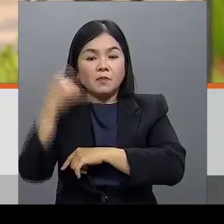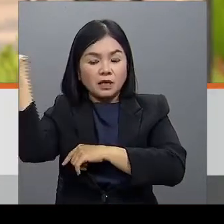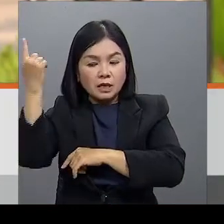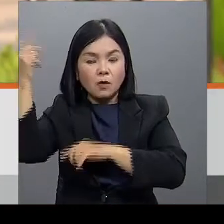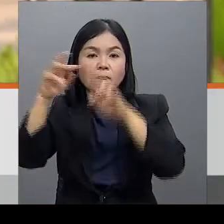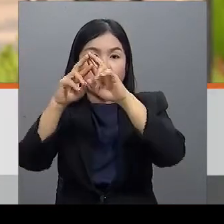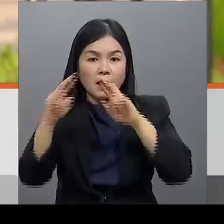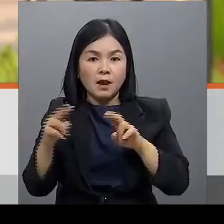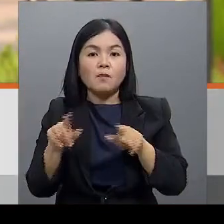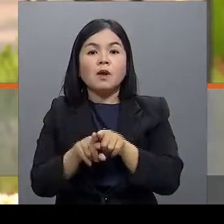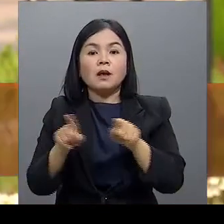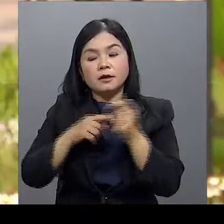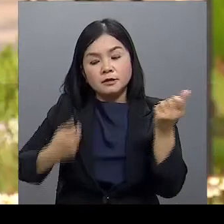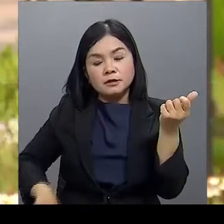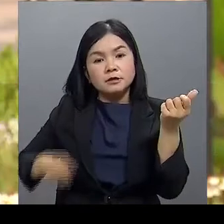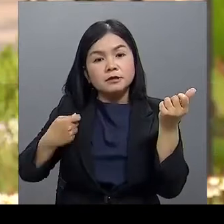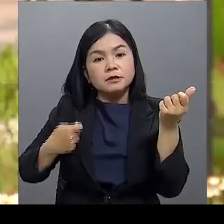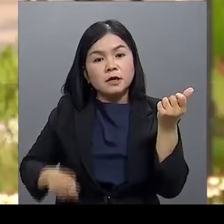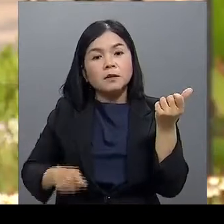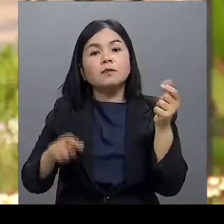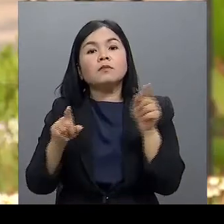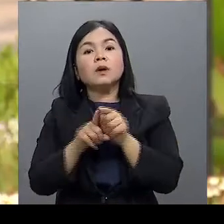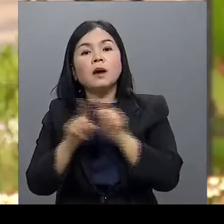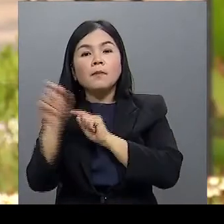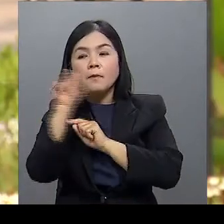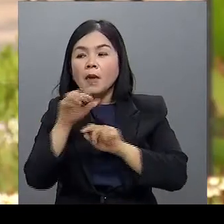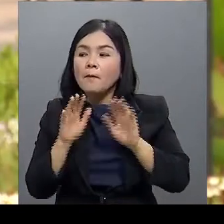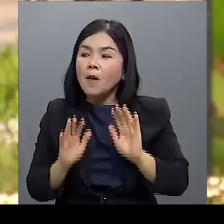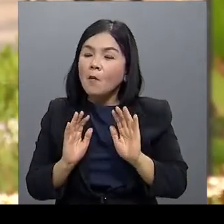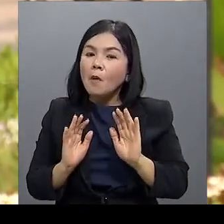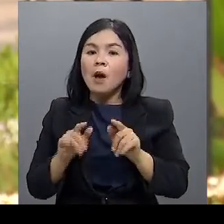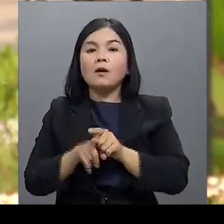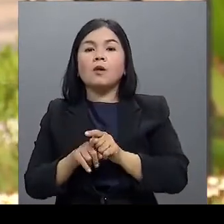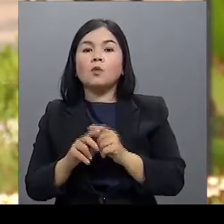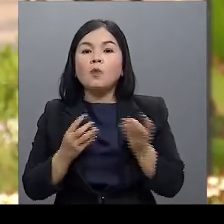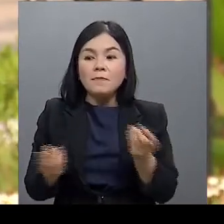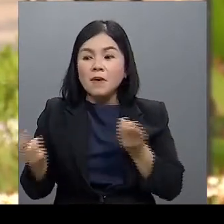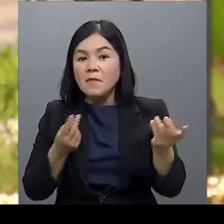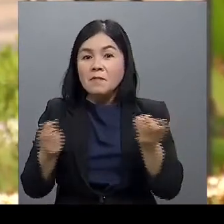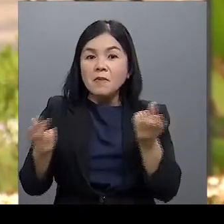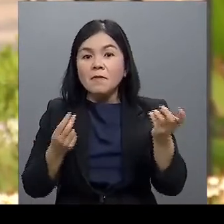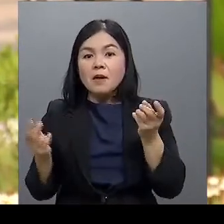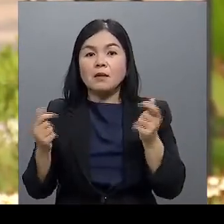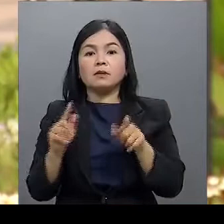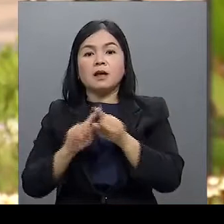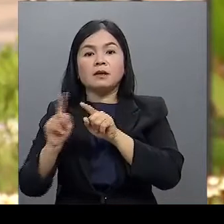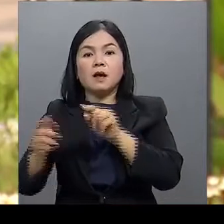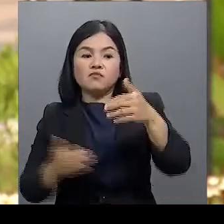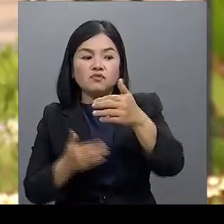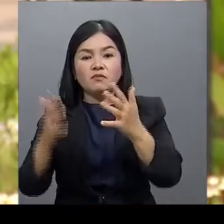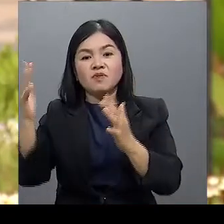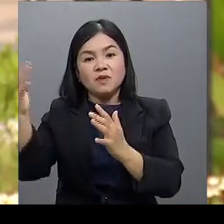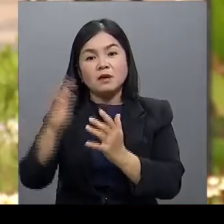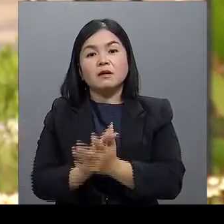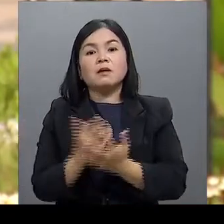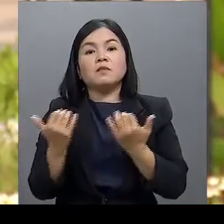ตรีนะก็จะเป็นแนวเพลงเบาๆเป็นอะคูสติกไม่มีการเร่งเร้าให้มีการเต้นรำนะครับรวมทั้งการให้สแก